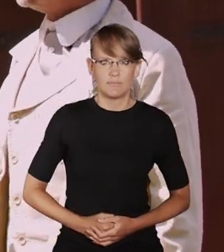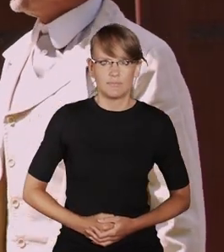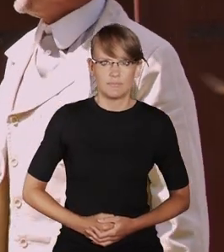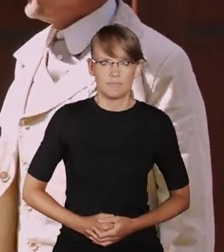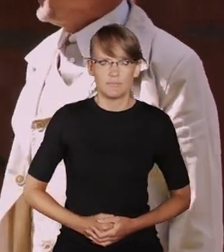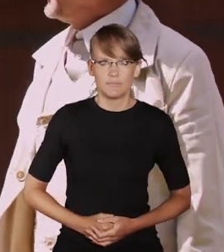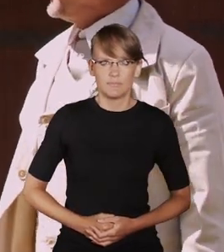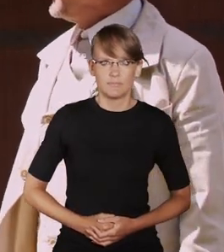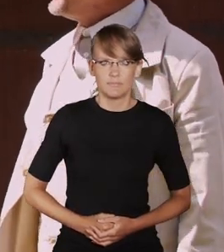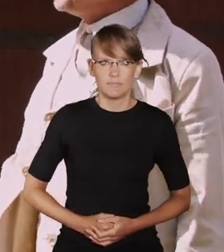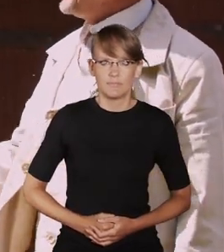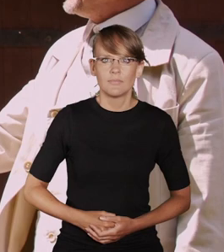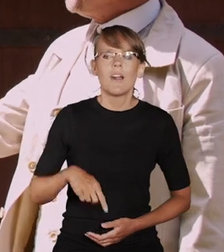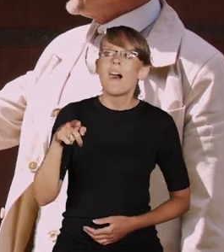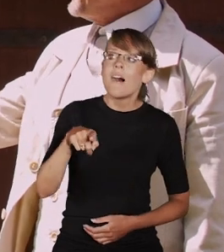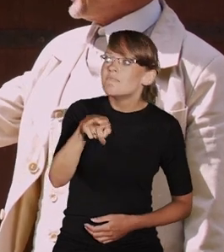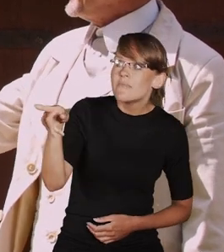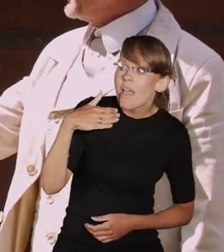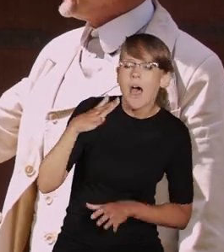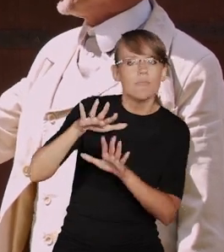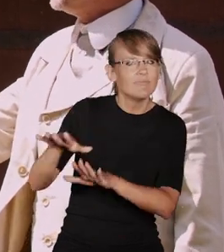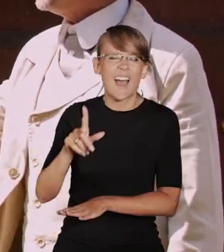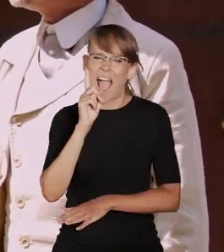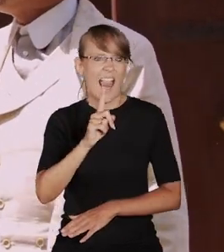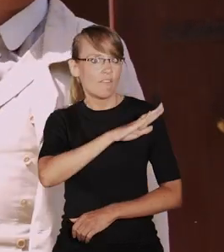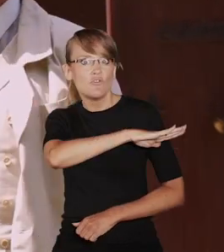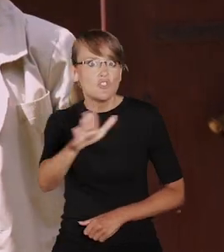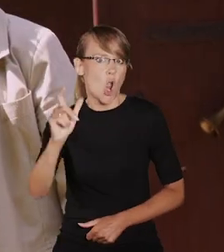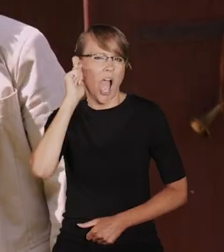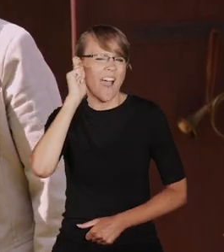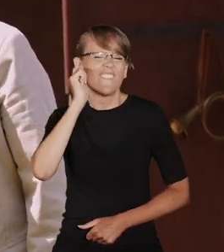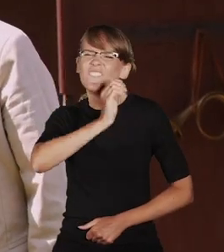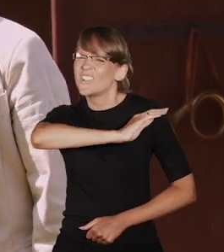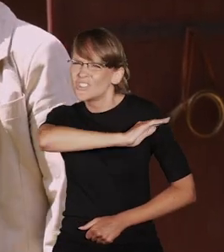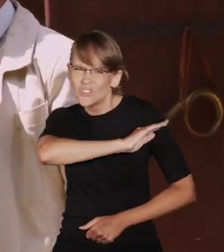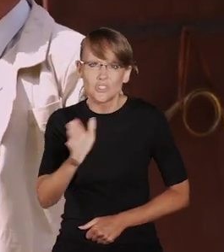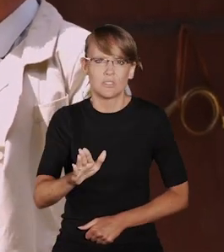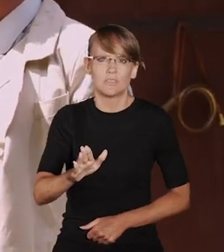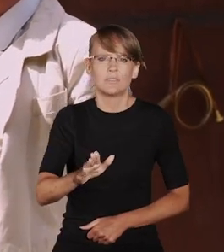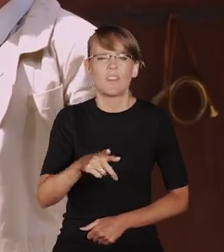Sługa uniżony. Dziś nie dam sobie w kaszę dmuchać. Koniec, koniec.